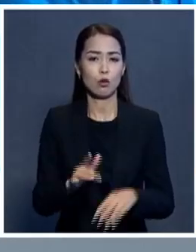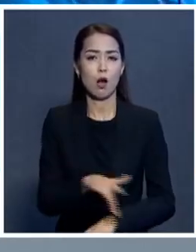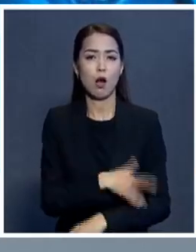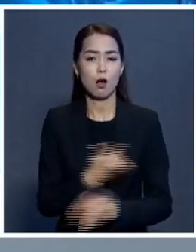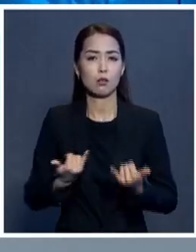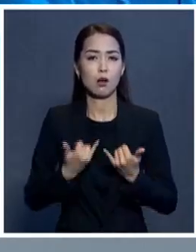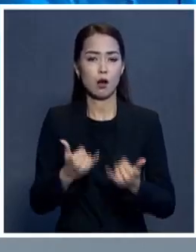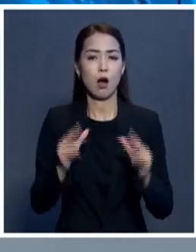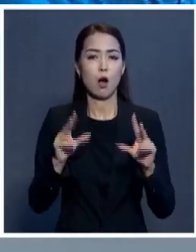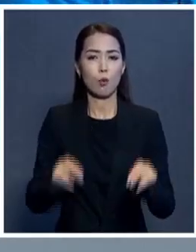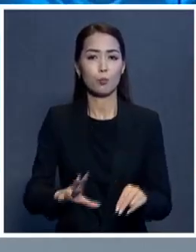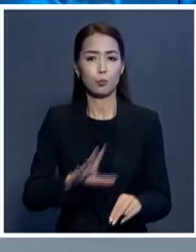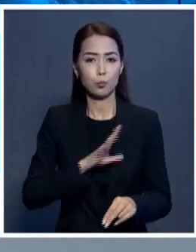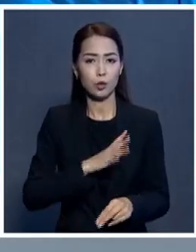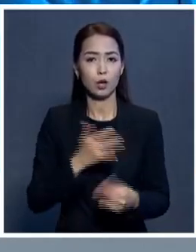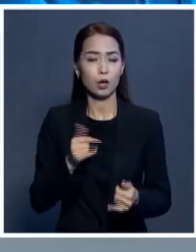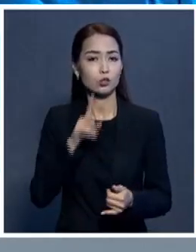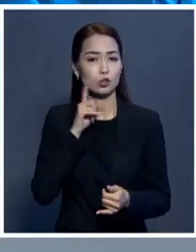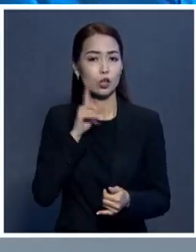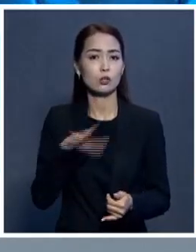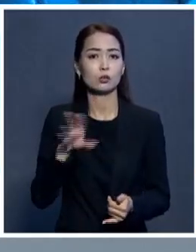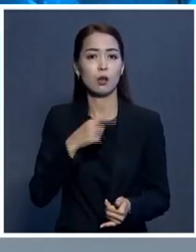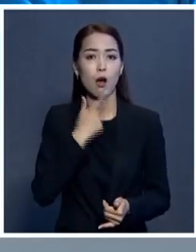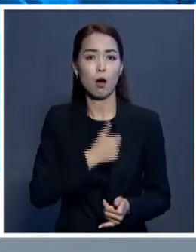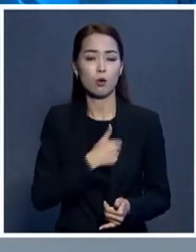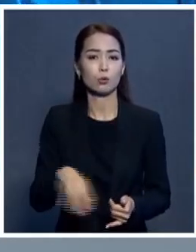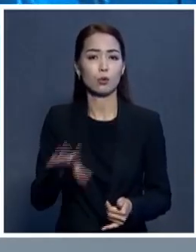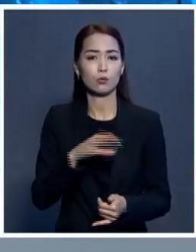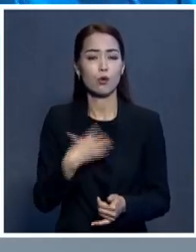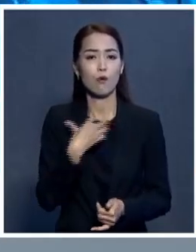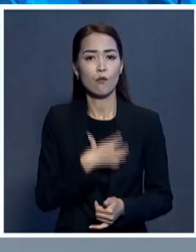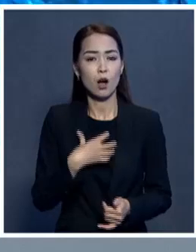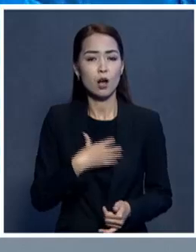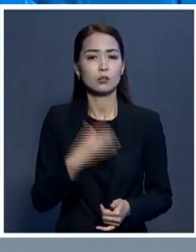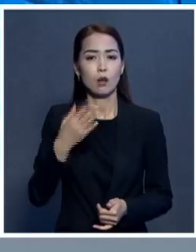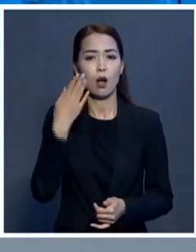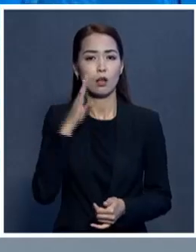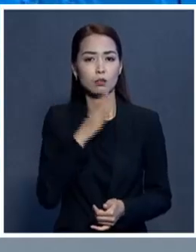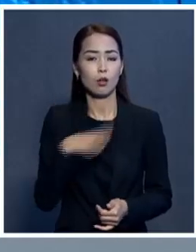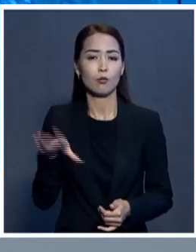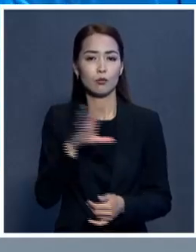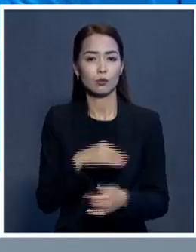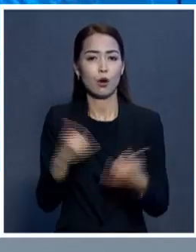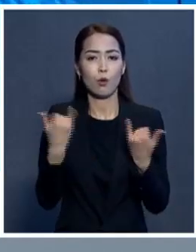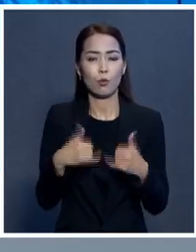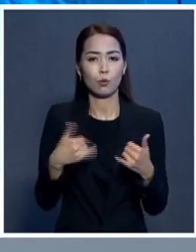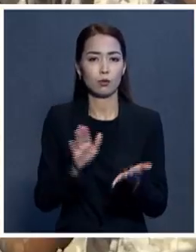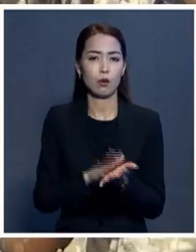ант берді. Жас жауынгерлердің өміріндегі маңызды шараны ата-аналары, туған-туыстары тамашалады.